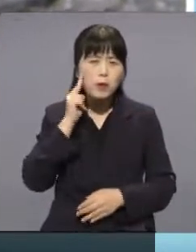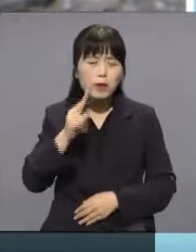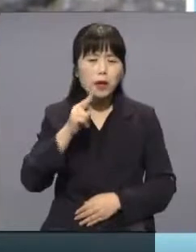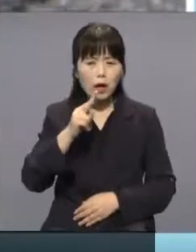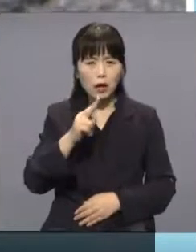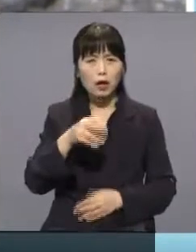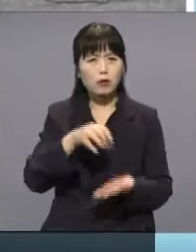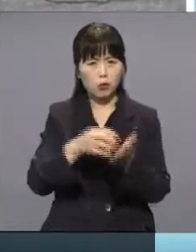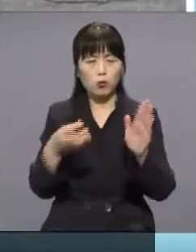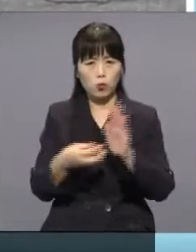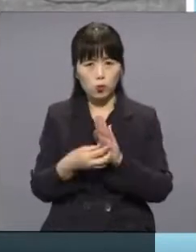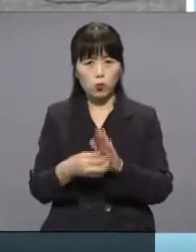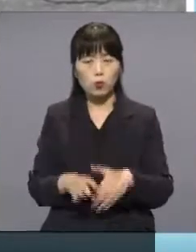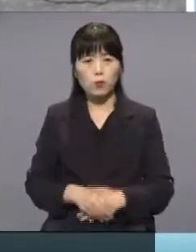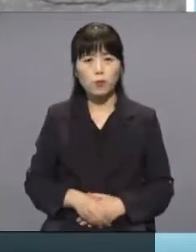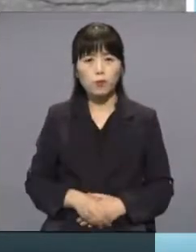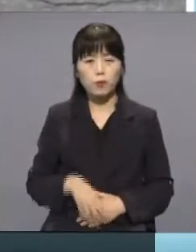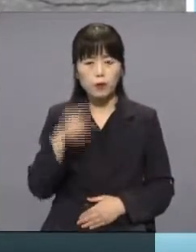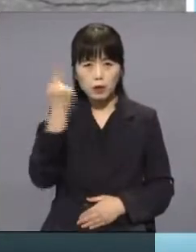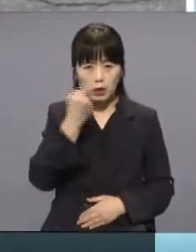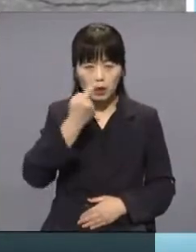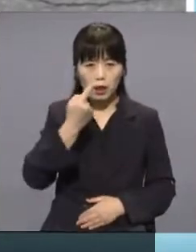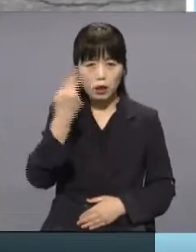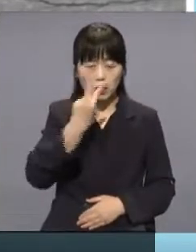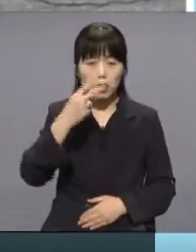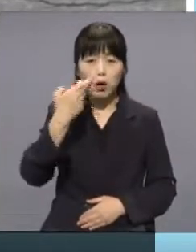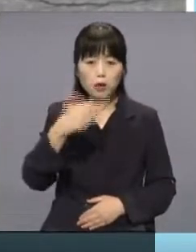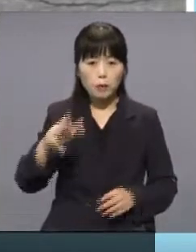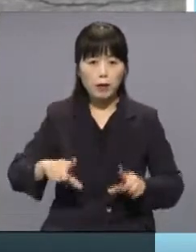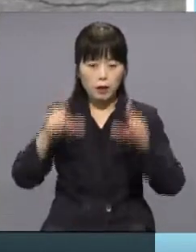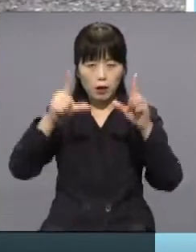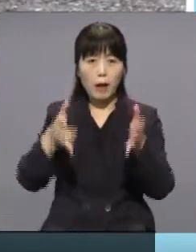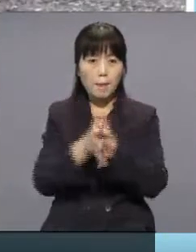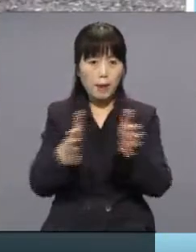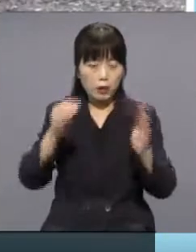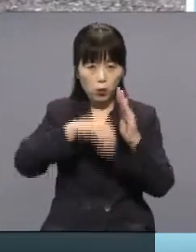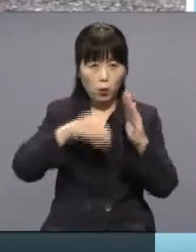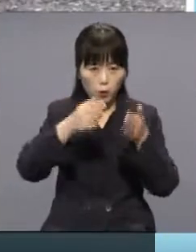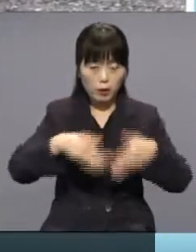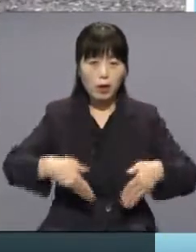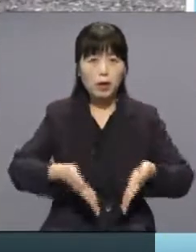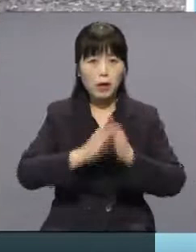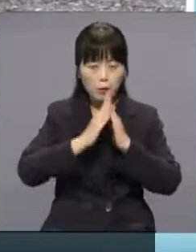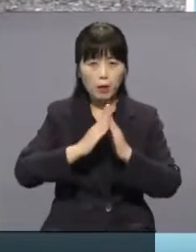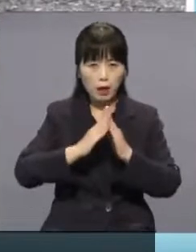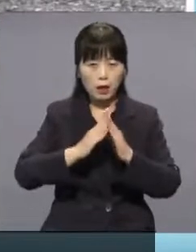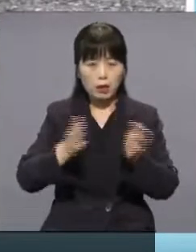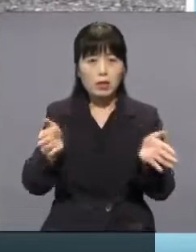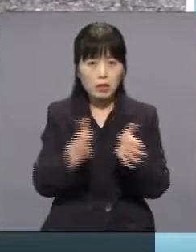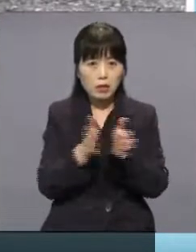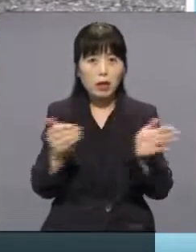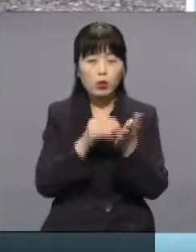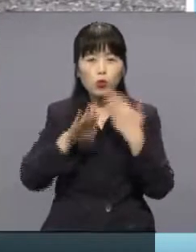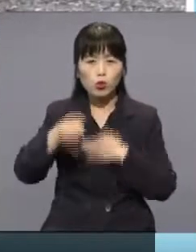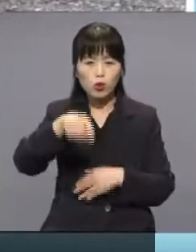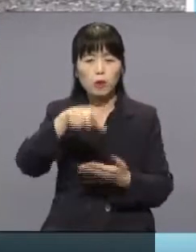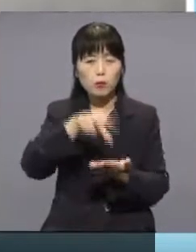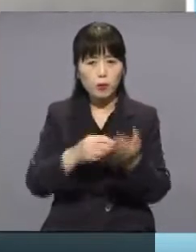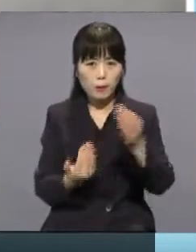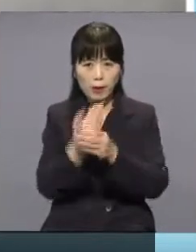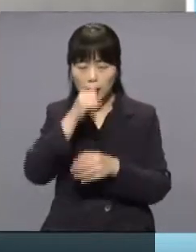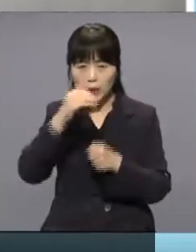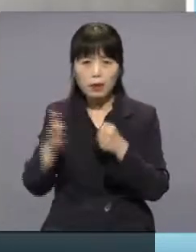수준이라고 볼 수가 있습니다 이게 2018년 이제 아파트 공사가 재개발 공사가 시작하고 나서 계속 이런 문제가 발생하다